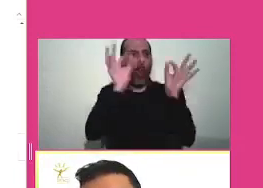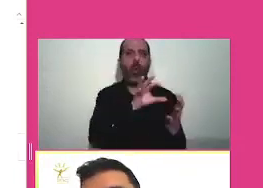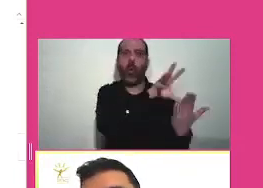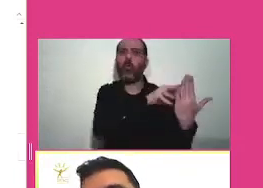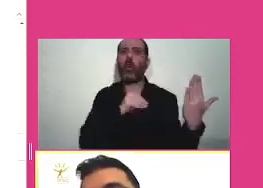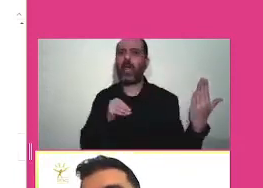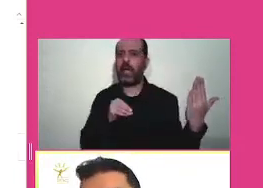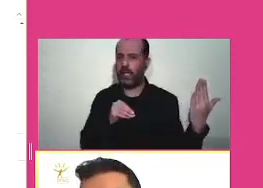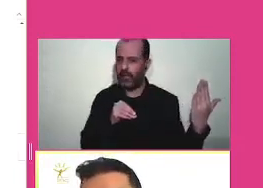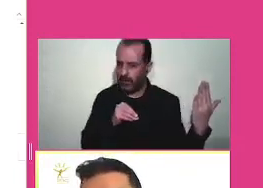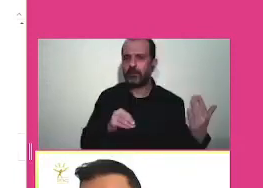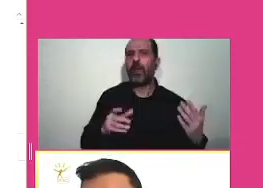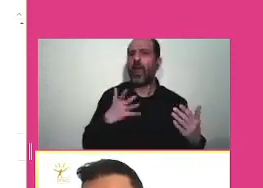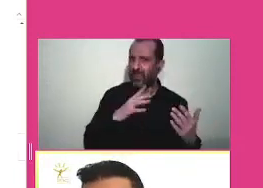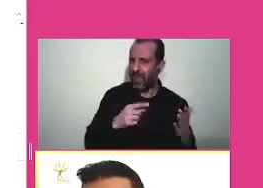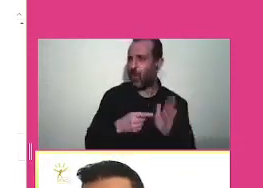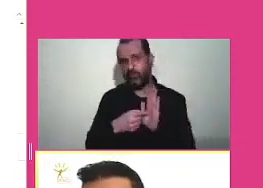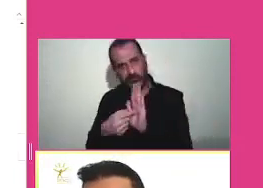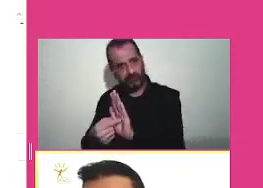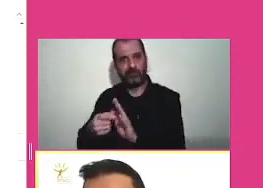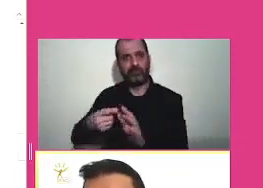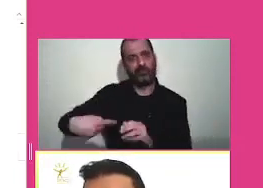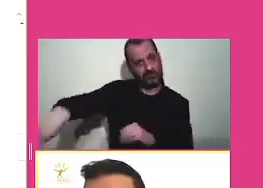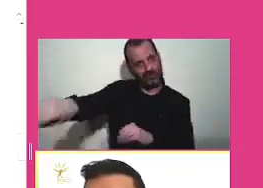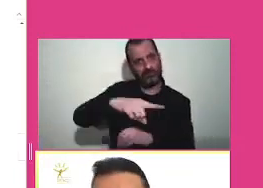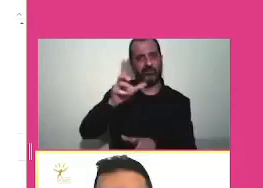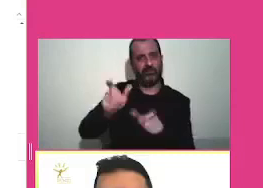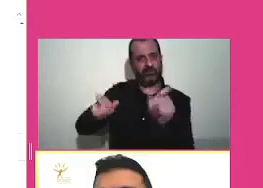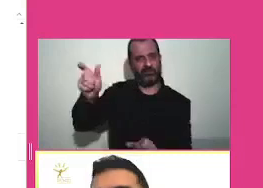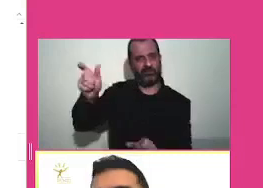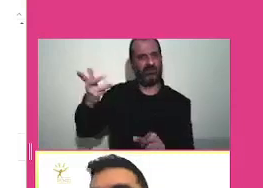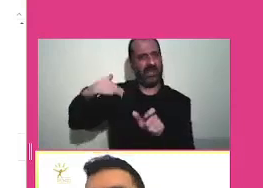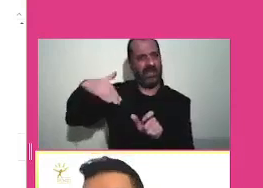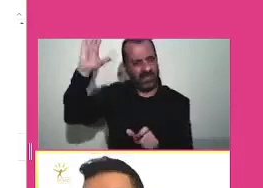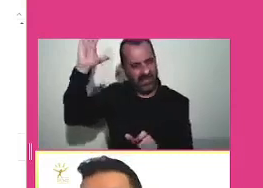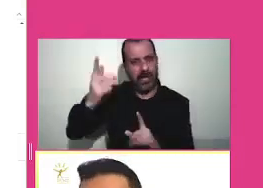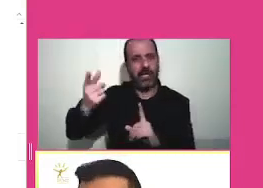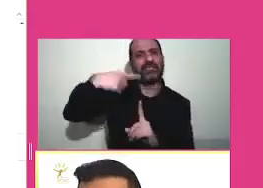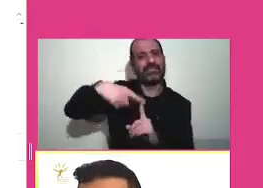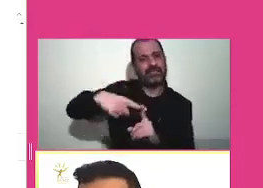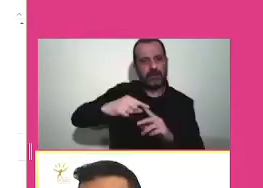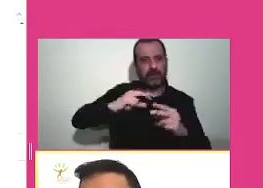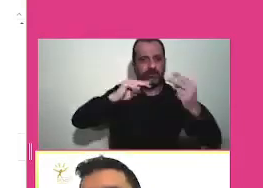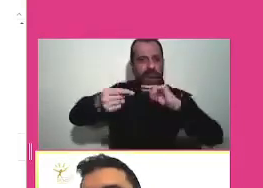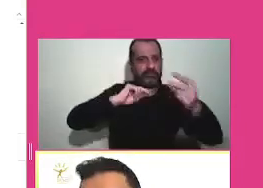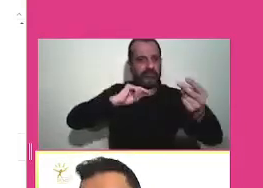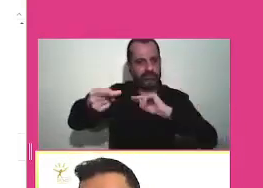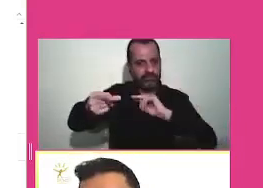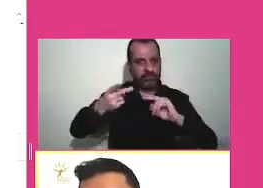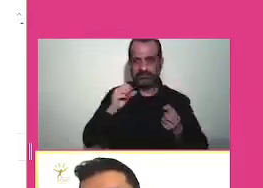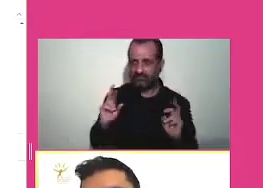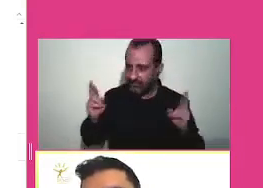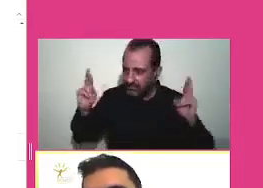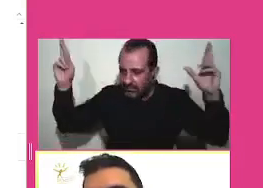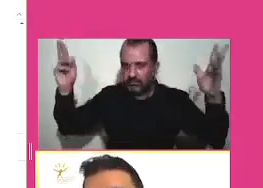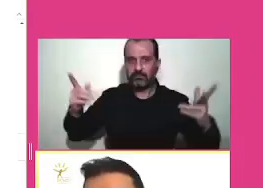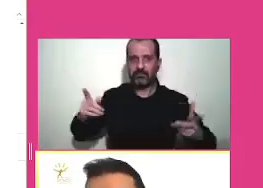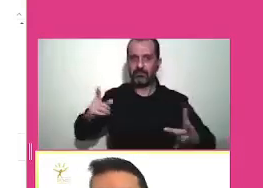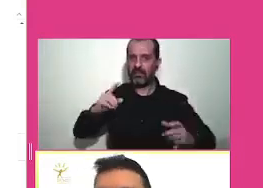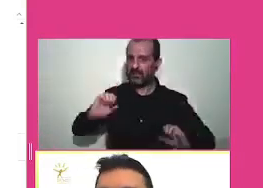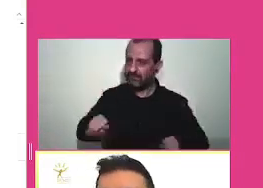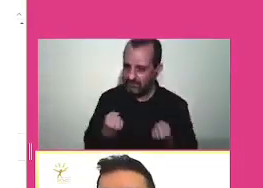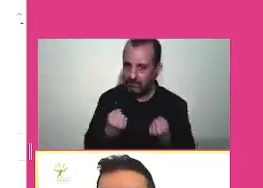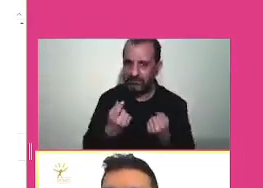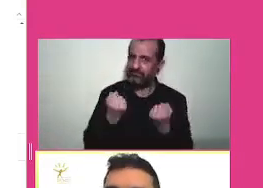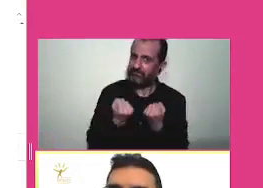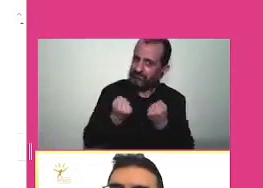παιχνίδια αυτά θέλαμε να έχουν, όπως και πριν η Ασημίνα με το quiz μας έδειξε, έναν ακτιβιστικό ρόλο, να ενεργοποιήσουν την κοινωνία,